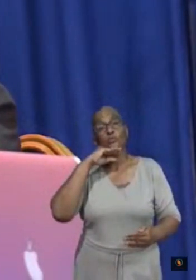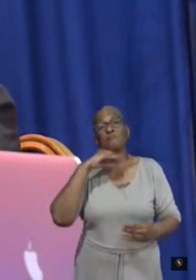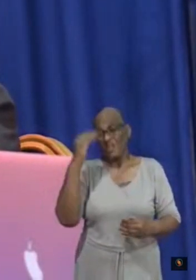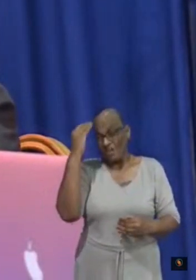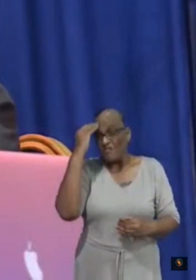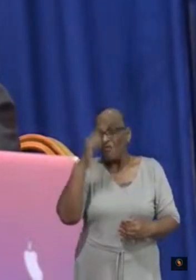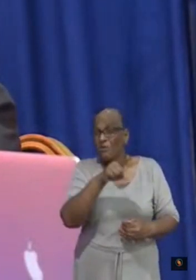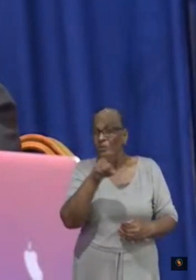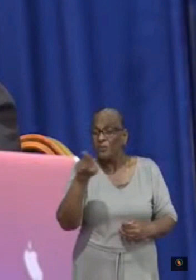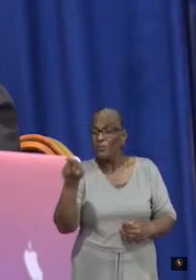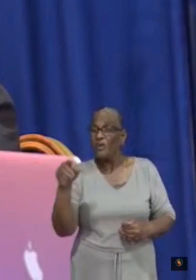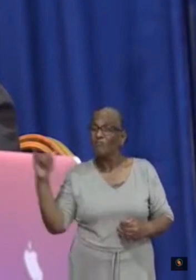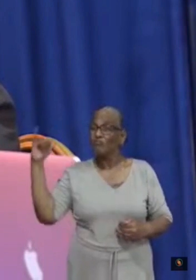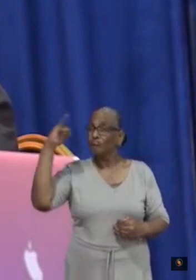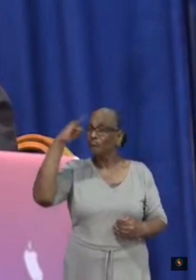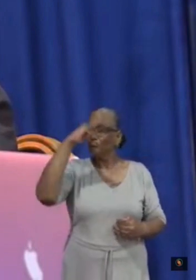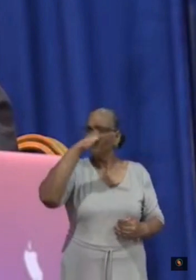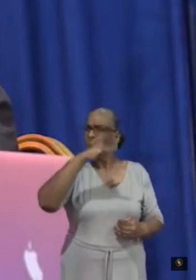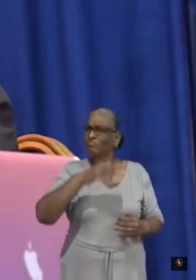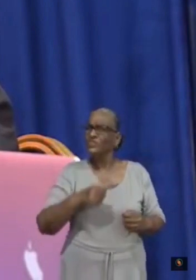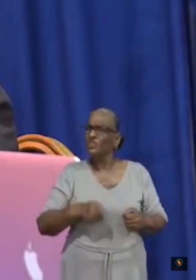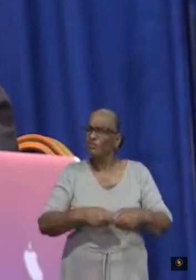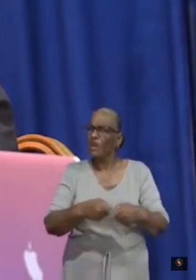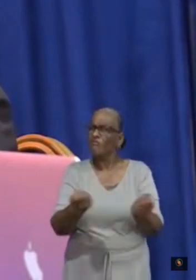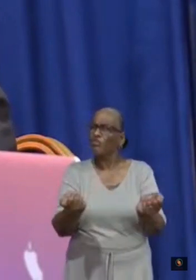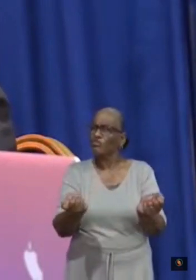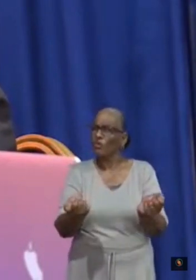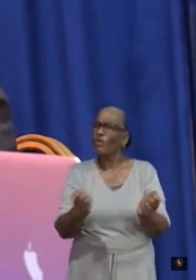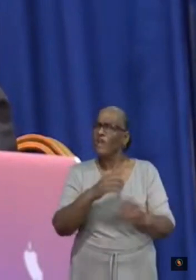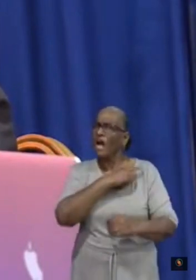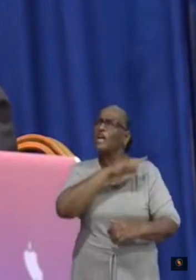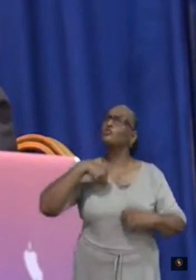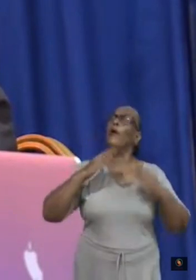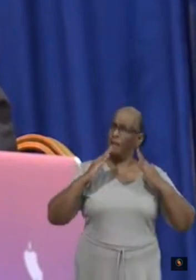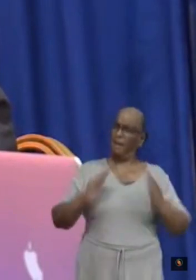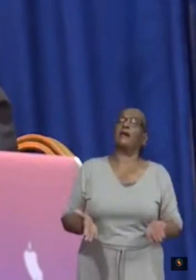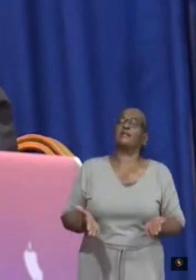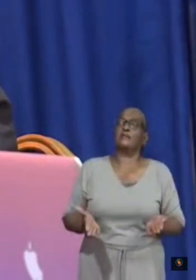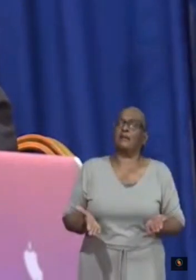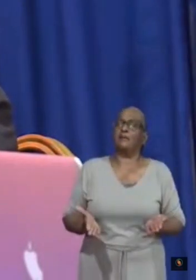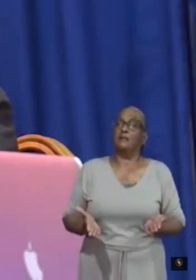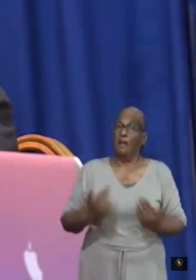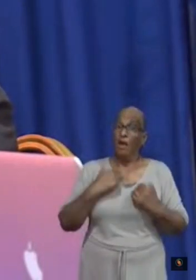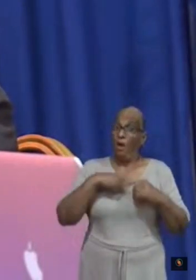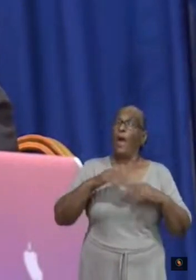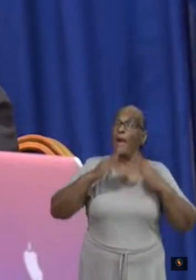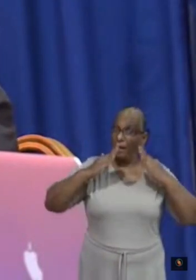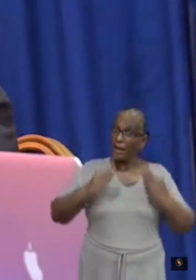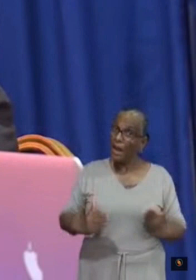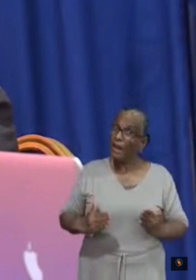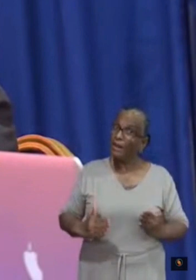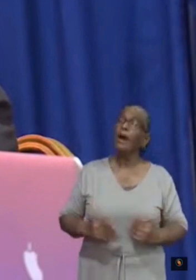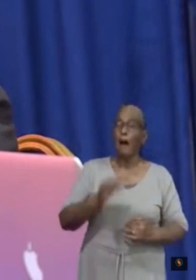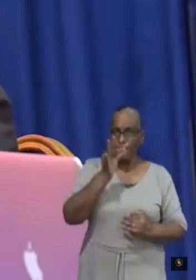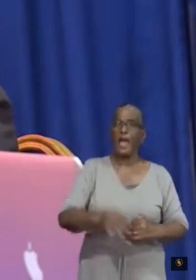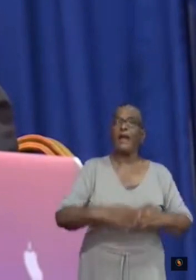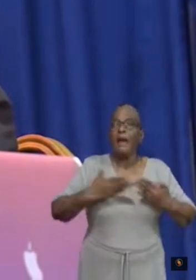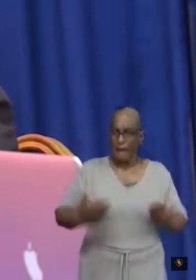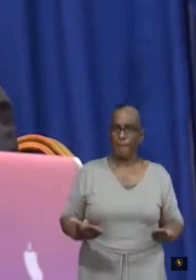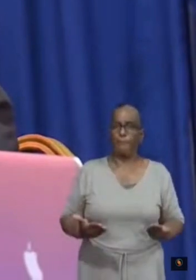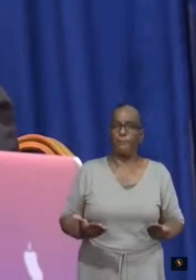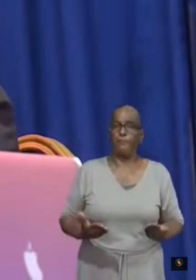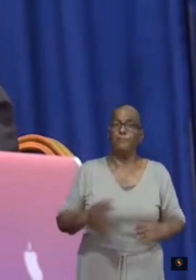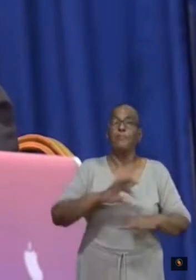aangegeven, repatvluchten voeren we uit indien we ready zijn. En ready moet u zien als ze zijn, we hebben de plekken.